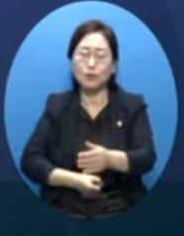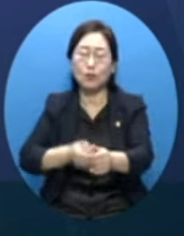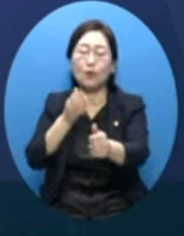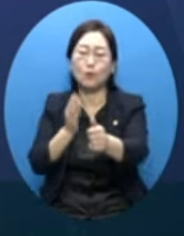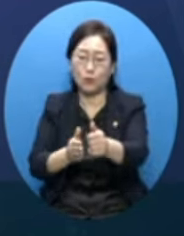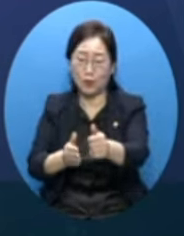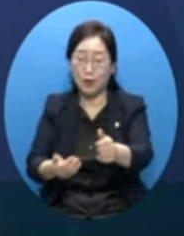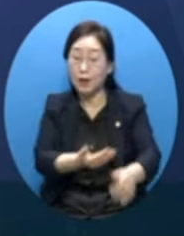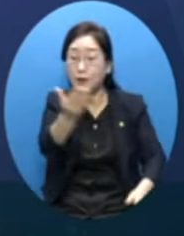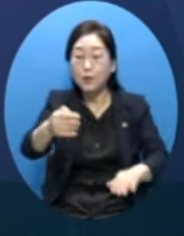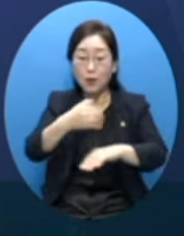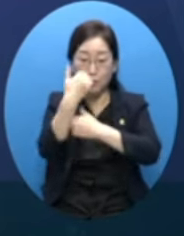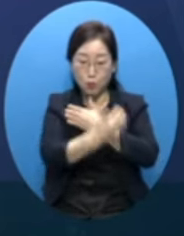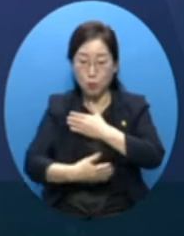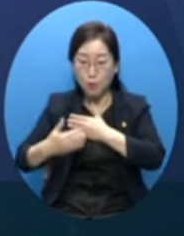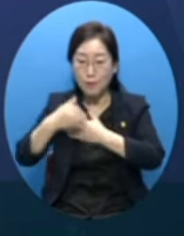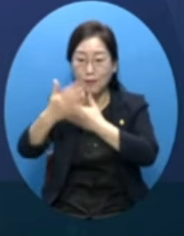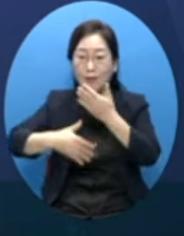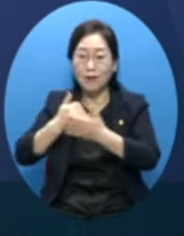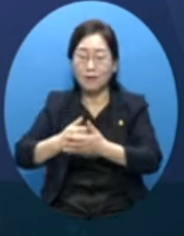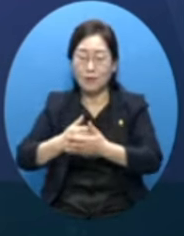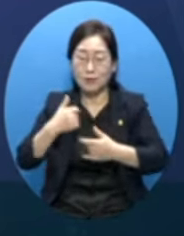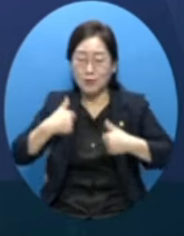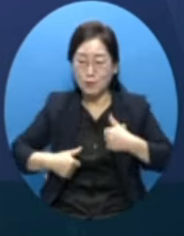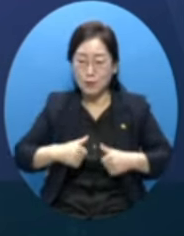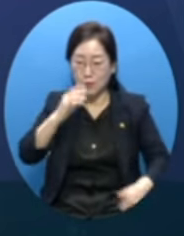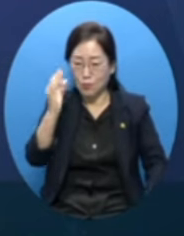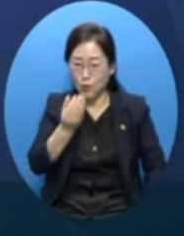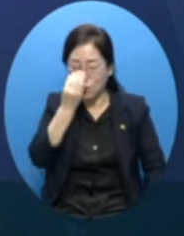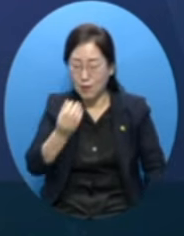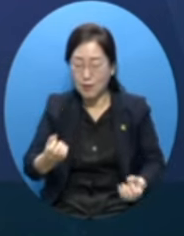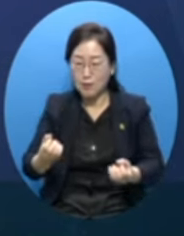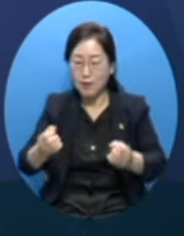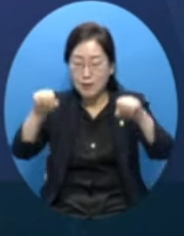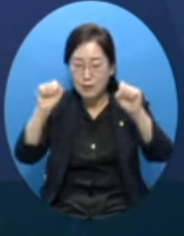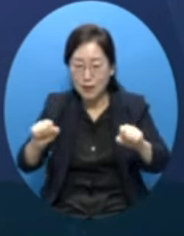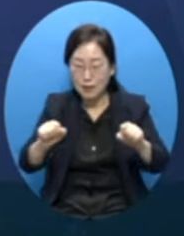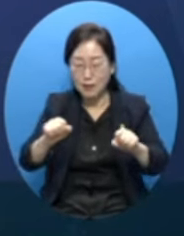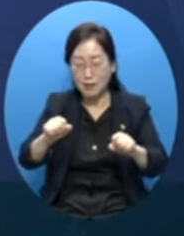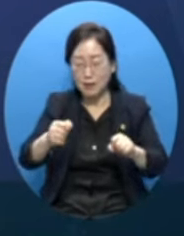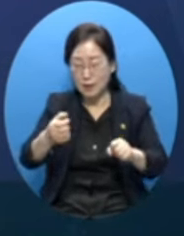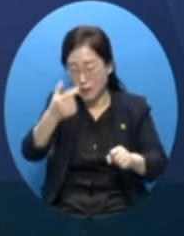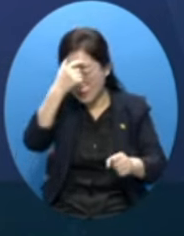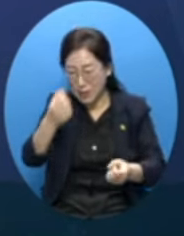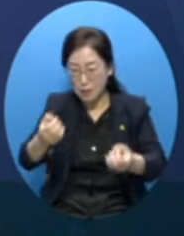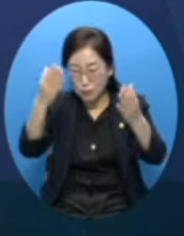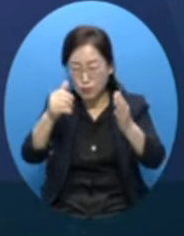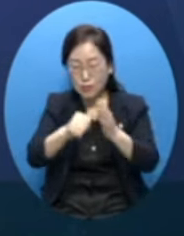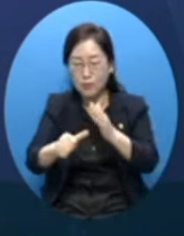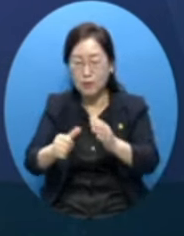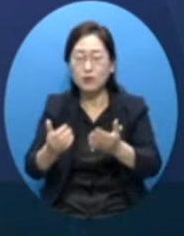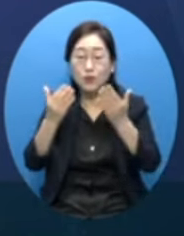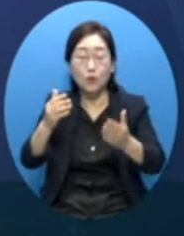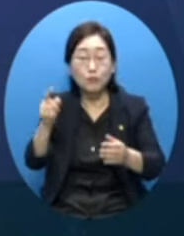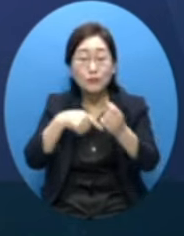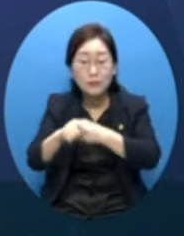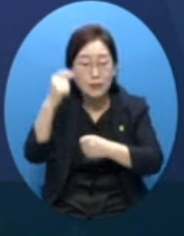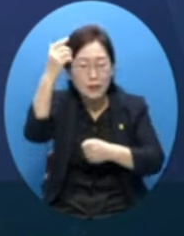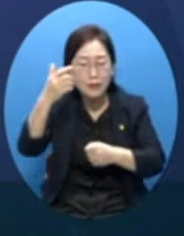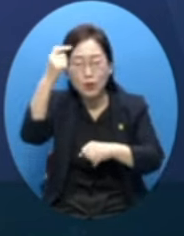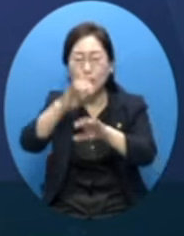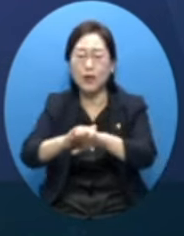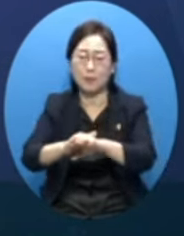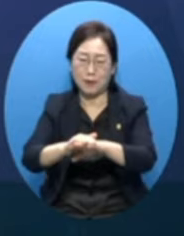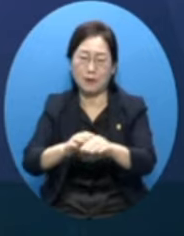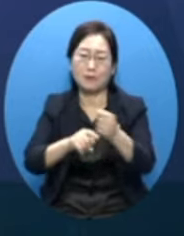몸을 하나님이 기뻐하시는 거룩한 산 제물로 드리라. 이는 너희가 드릴 영적 예배니라. 너의